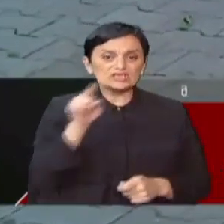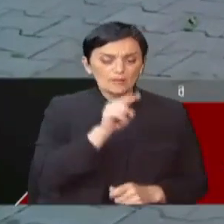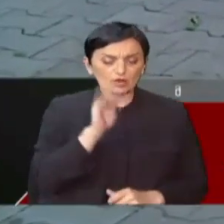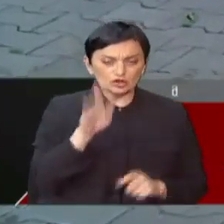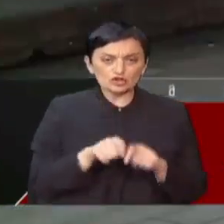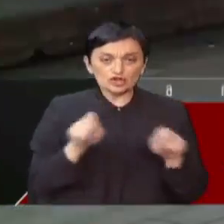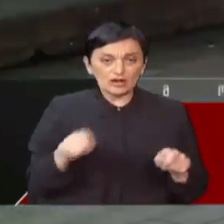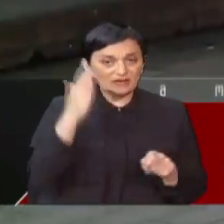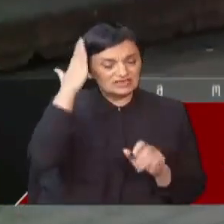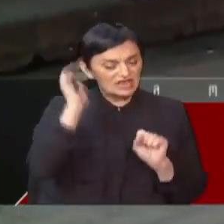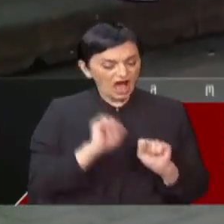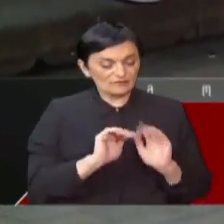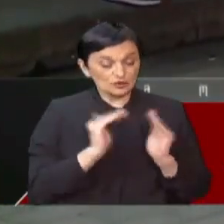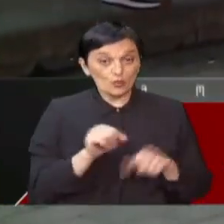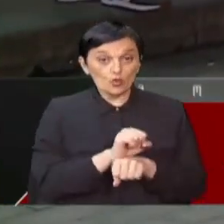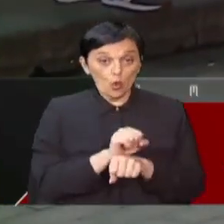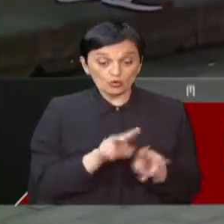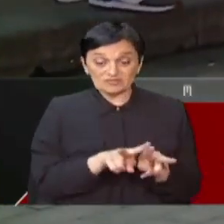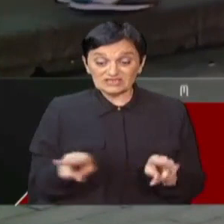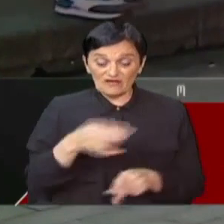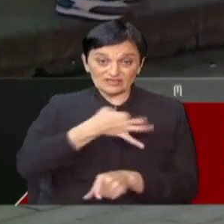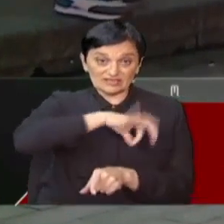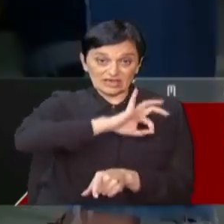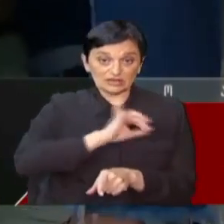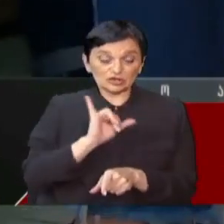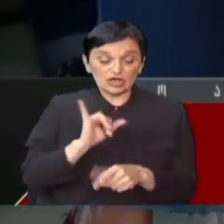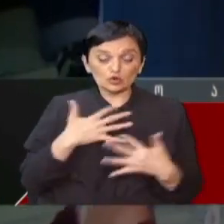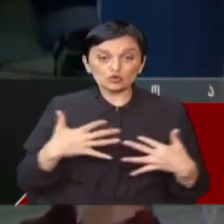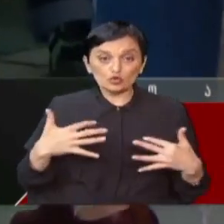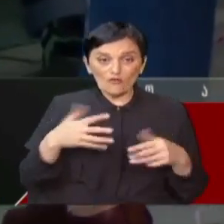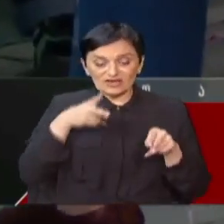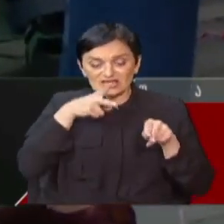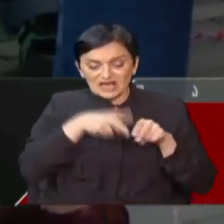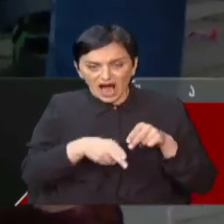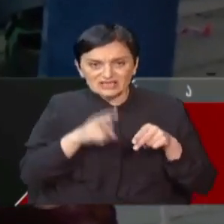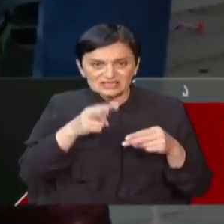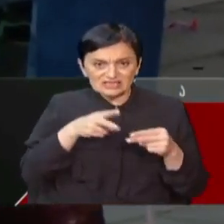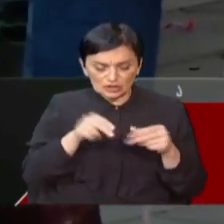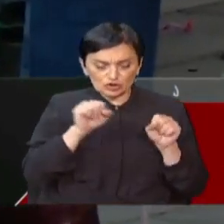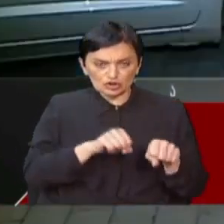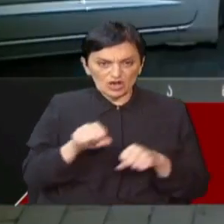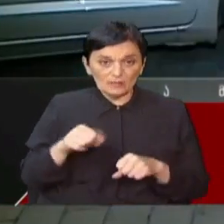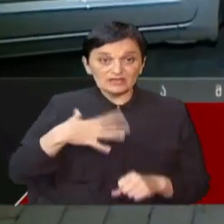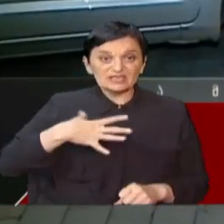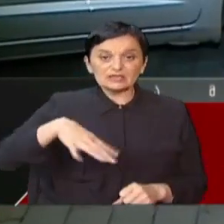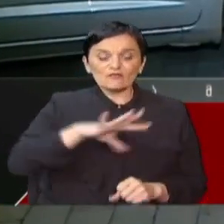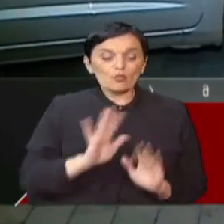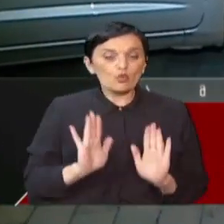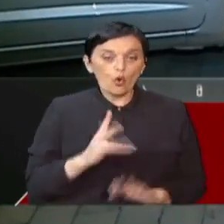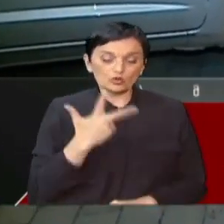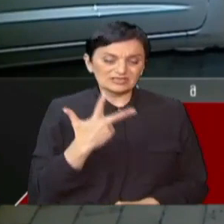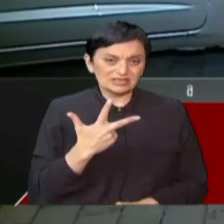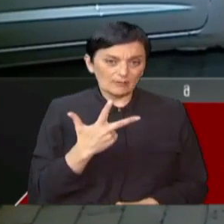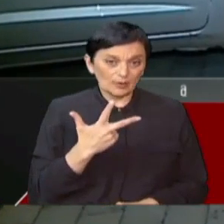მოუწევთ შექმნან თავშესაფრები. გორის მსგავსი სააგენტო, სადაც ცხოველის კასტრაცია, სტერილიზაცია შესაძლებელი საქართველოში მხოლოდ